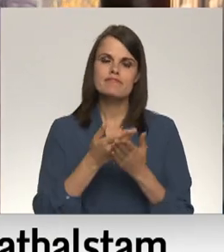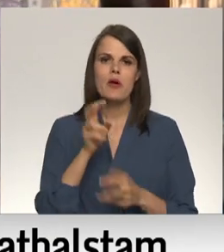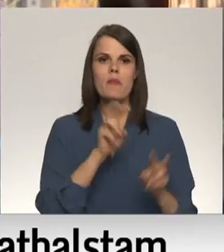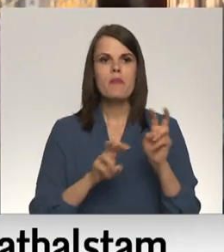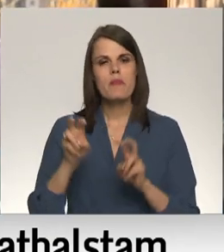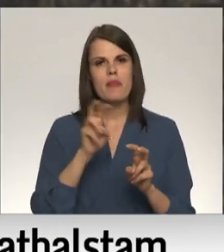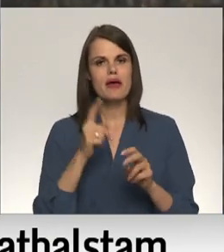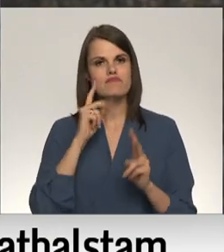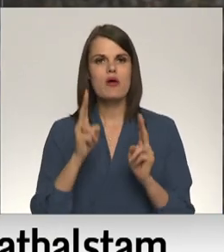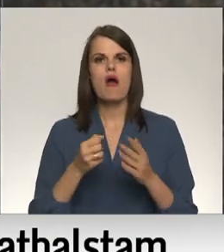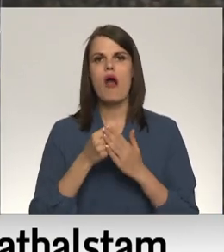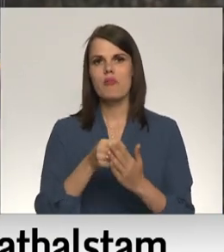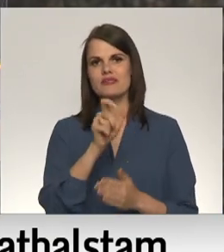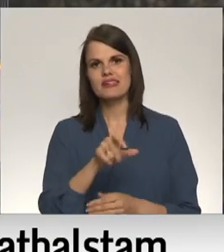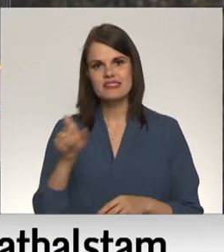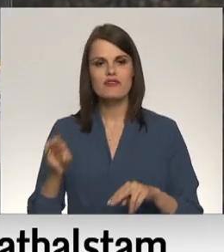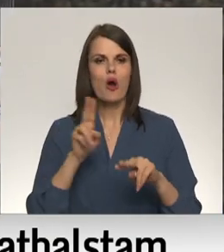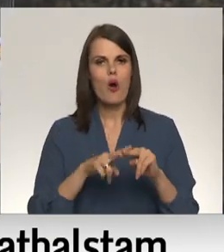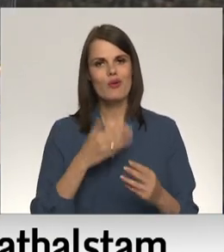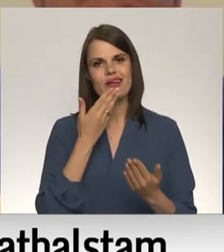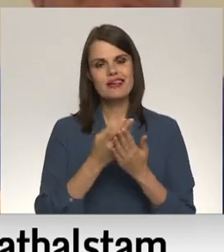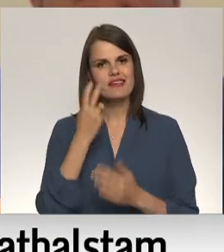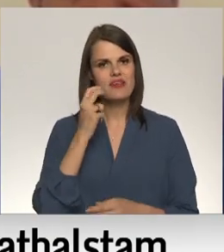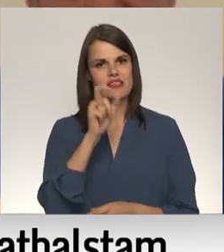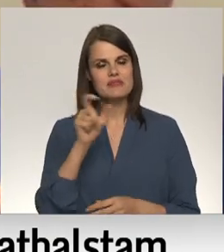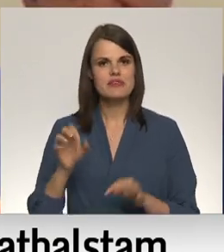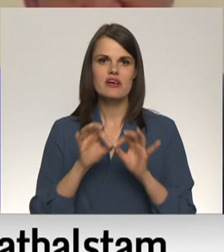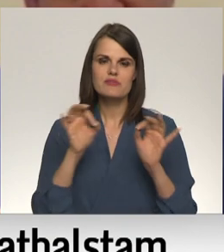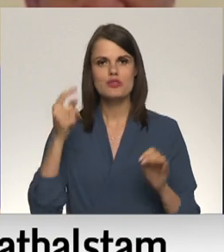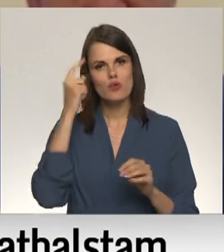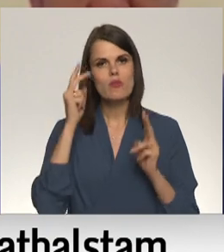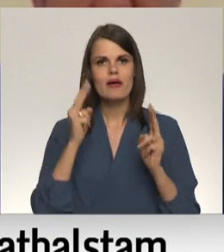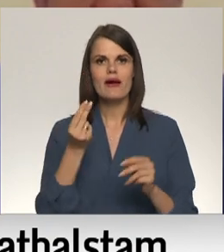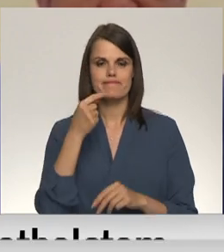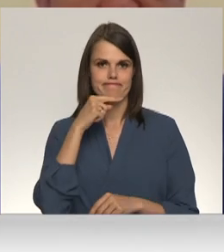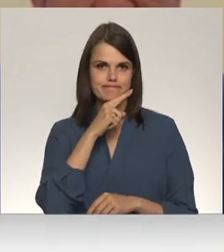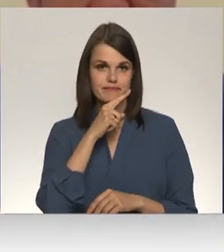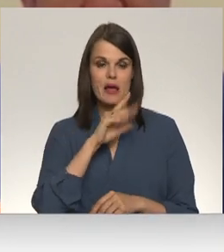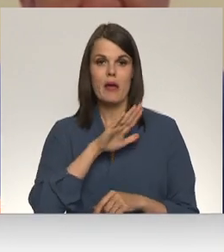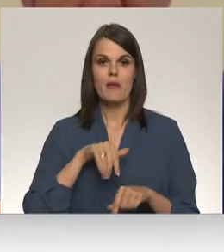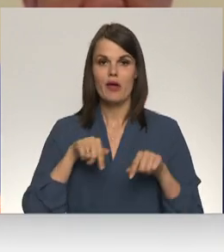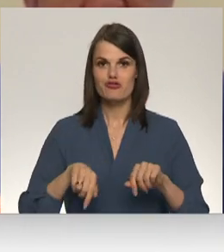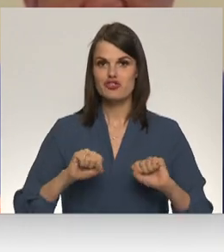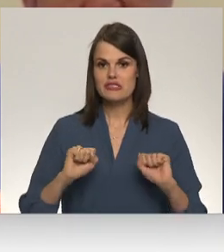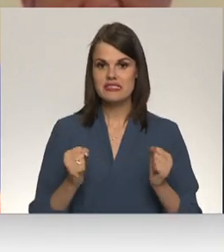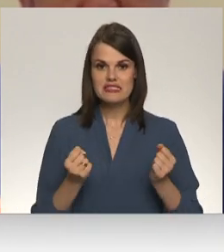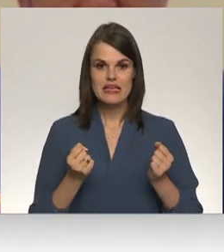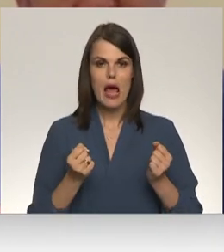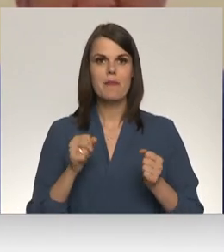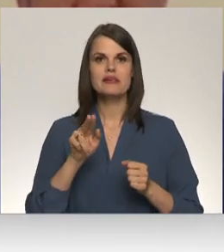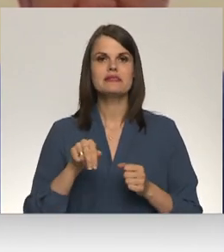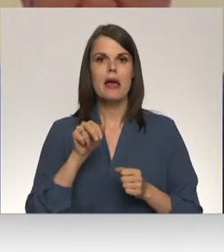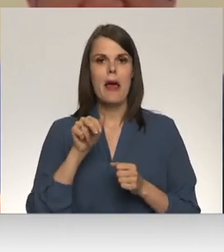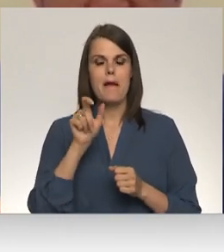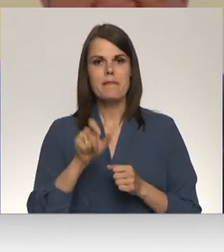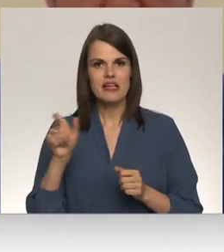un aicina arī seniorus domāt par izdevumu optimizāciju. Pēc šīs ziemas pensionāri trūks daudz